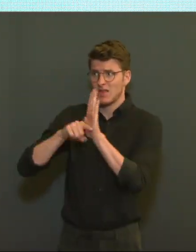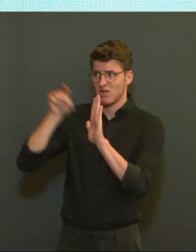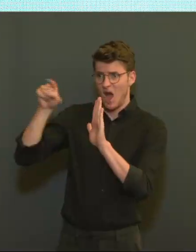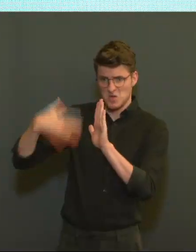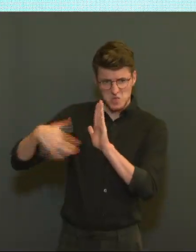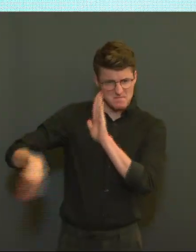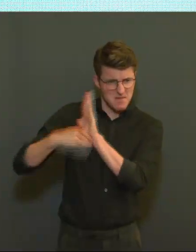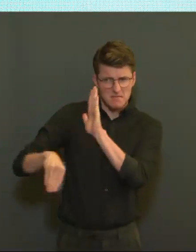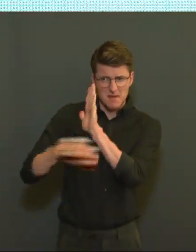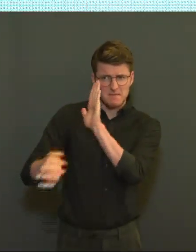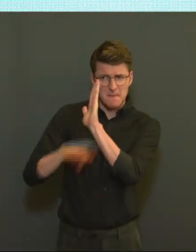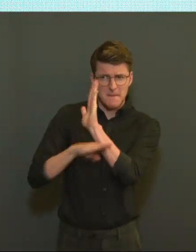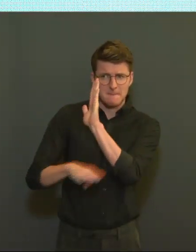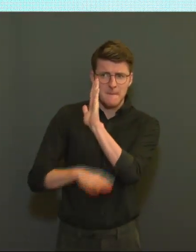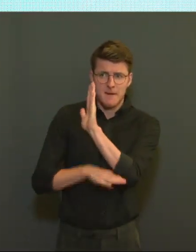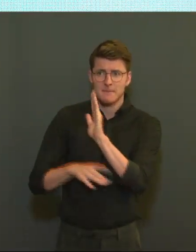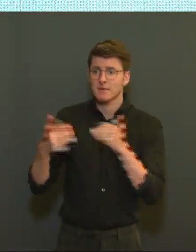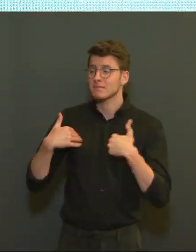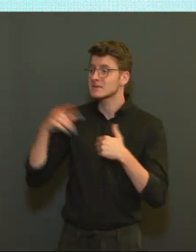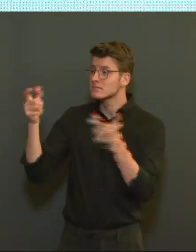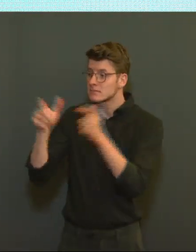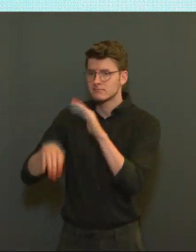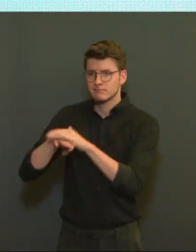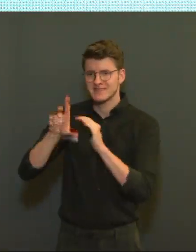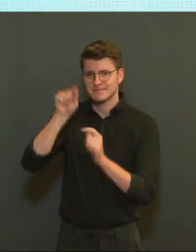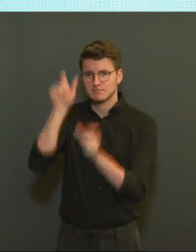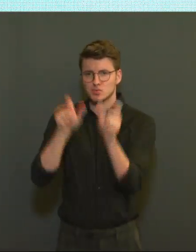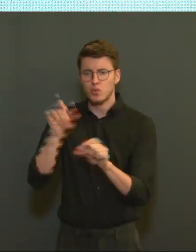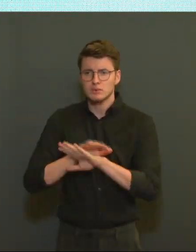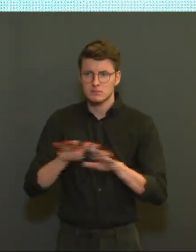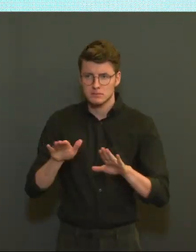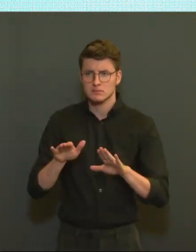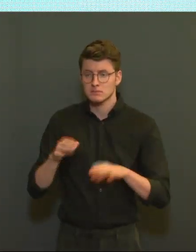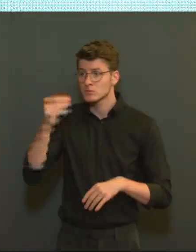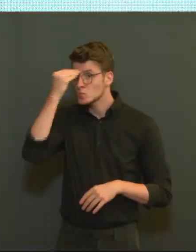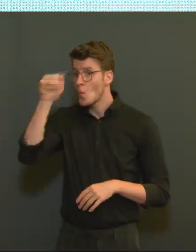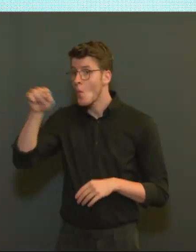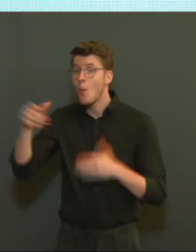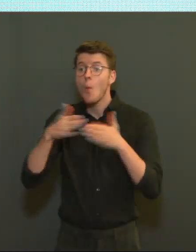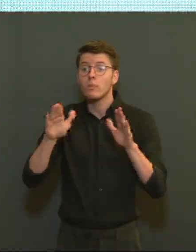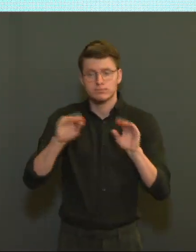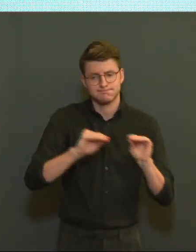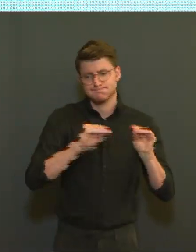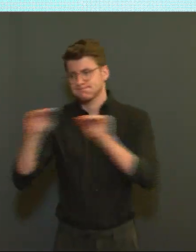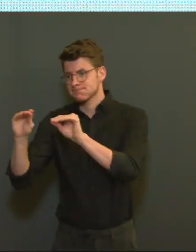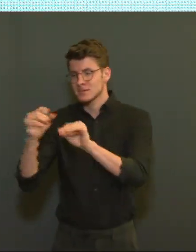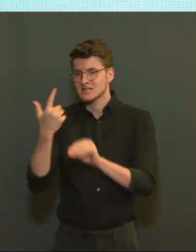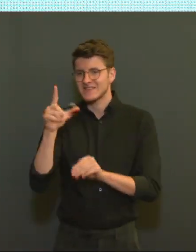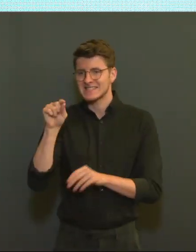met maximum 10 personen samenkomen. De opening van de scholen werd uitgesteld tot 17